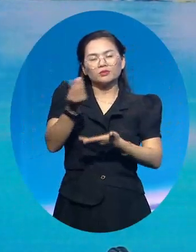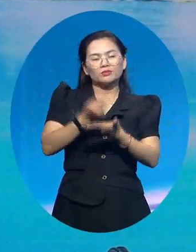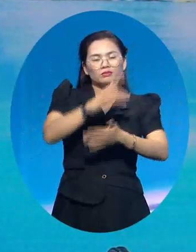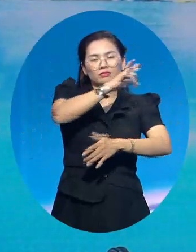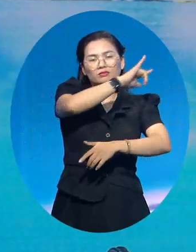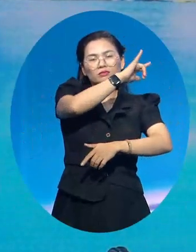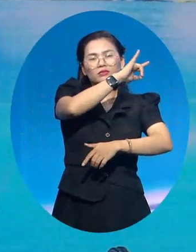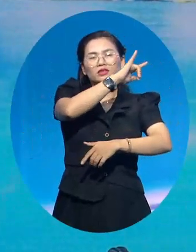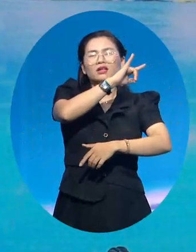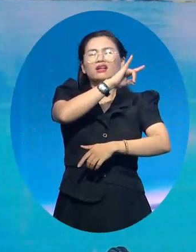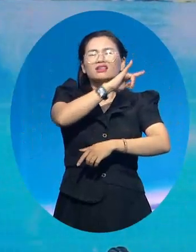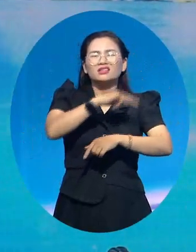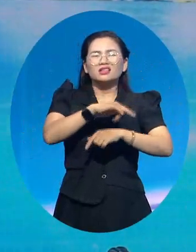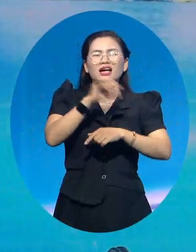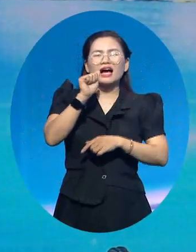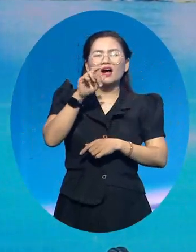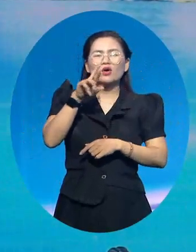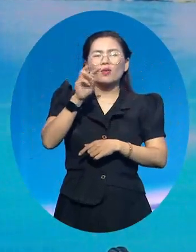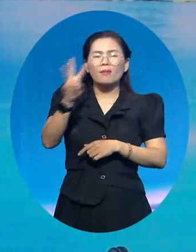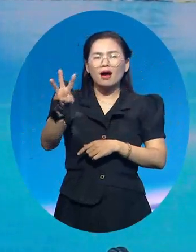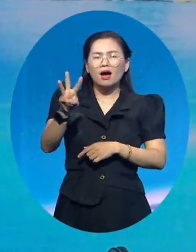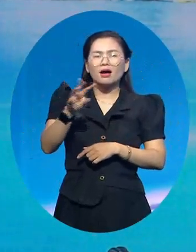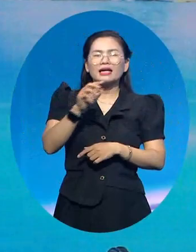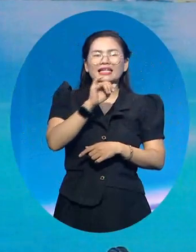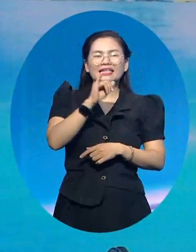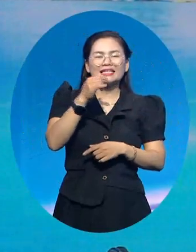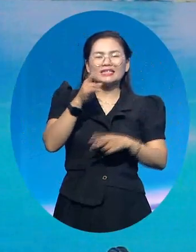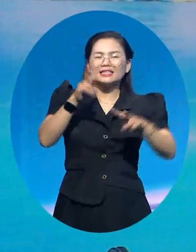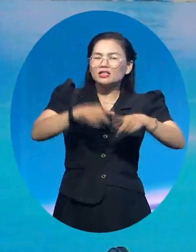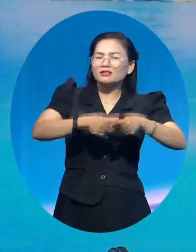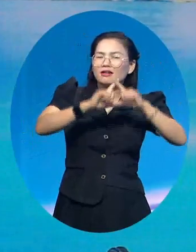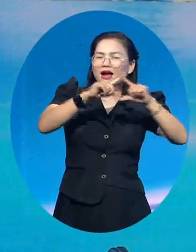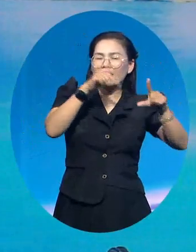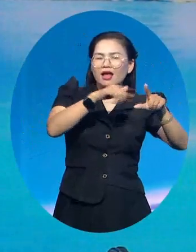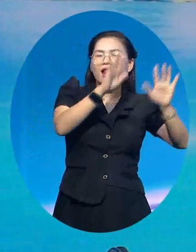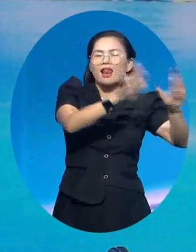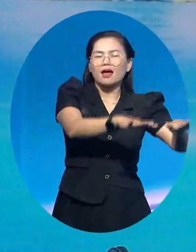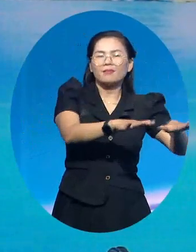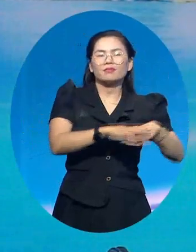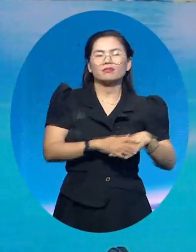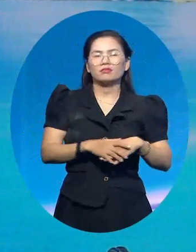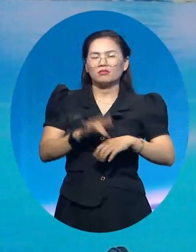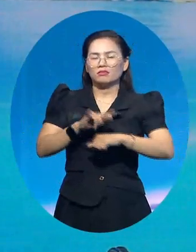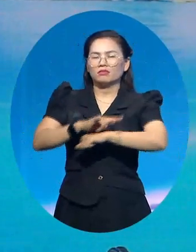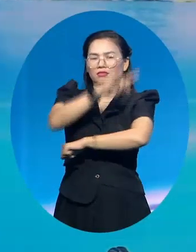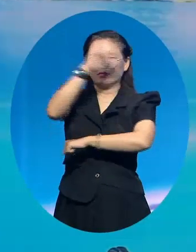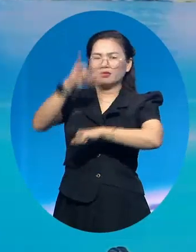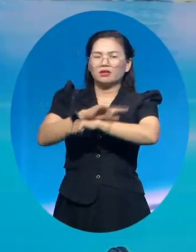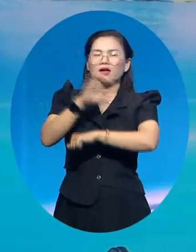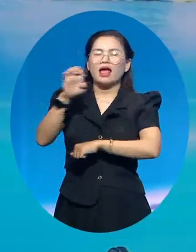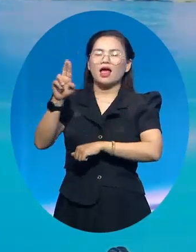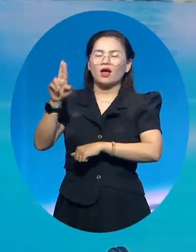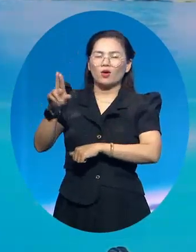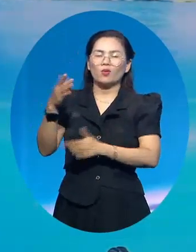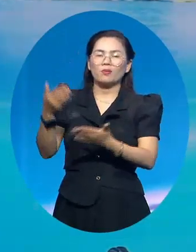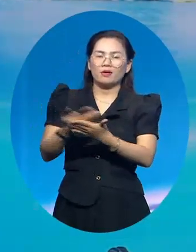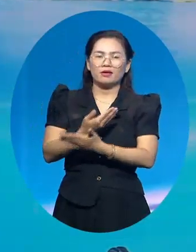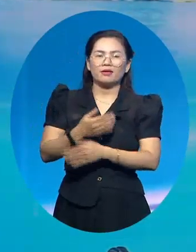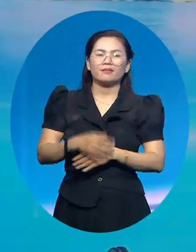siêu thanh Arrow 3 do Israel sản xuất. Đây sẽ là một phần quan trọng trong hệ thống phòng không của Liên minh châu Âu-EU.